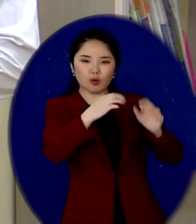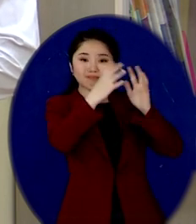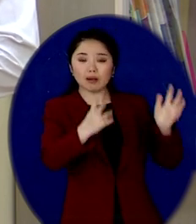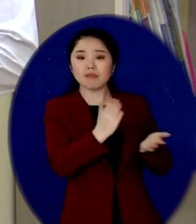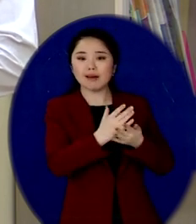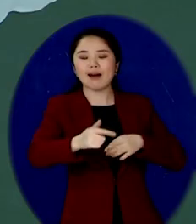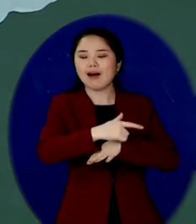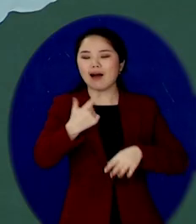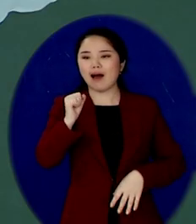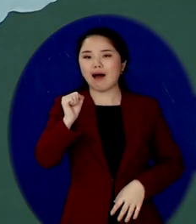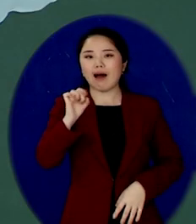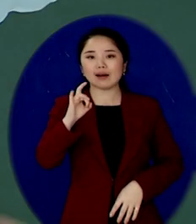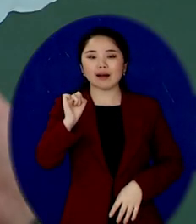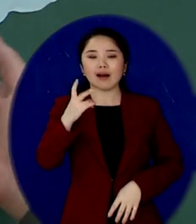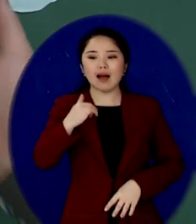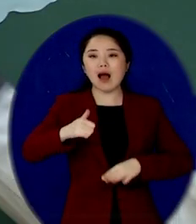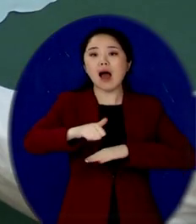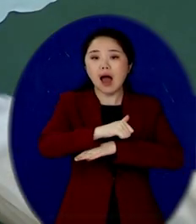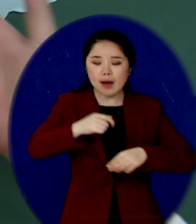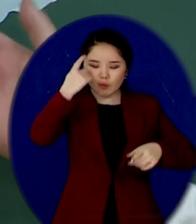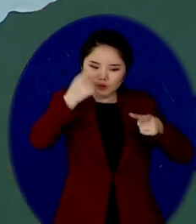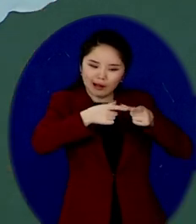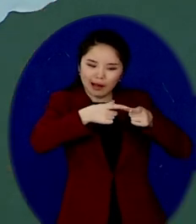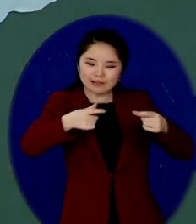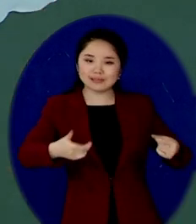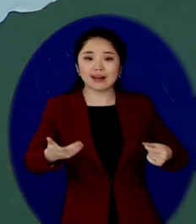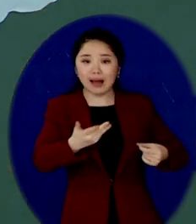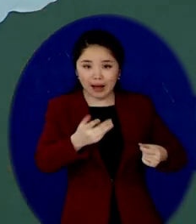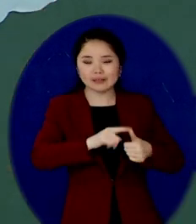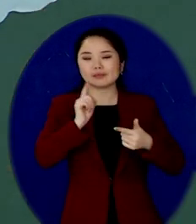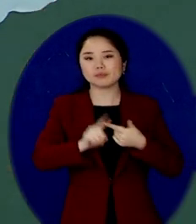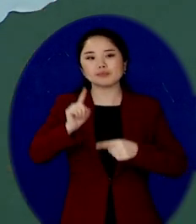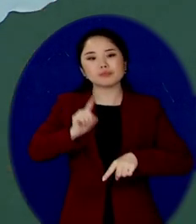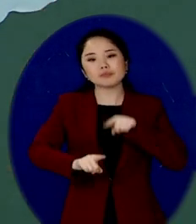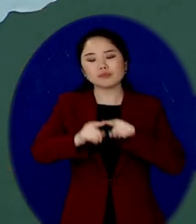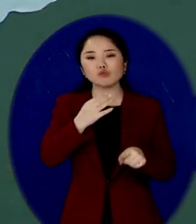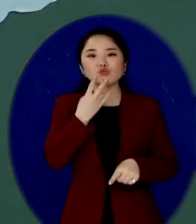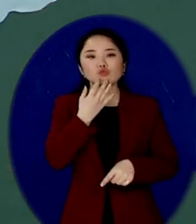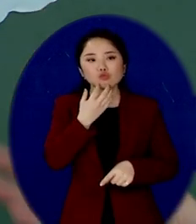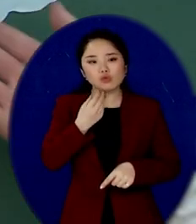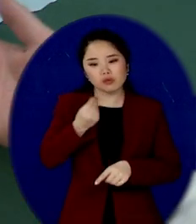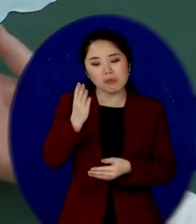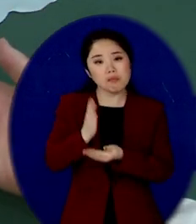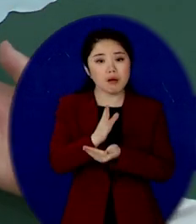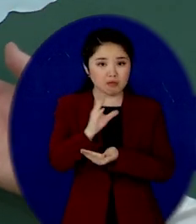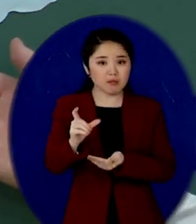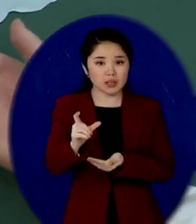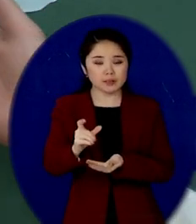Монгол орны аль хэсэгт байна вэ? Мөн энэхүү газрын зурагт ямар өнгөөр тэмдэглэн харуулсан байна